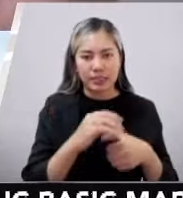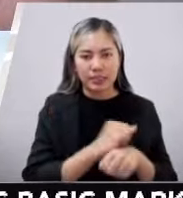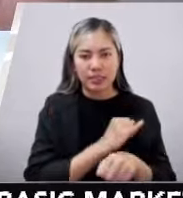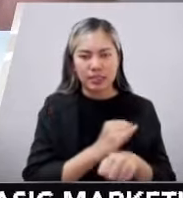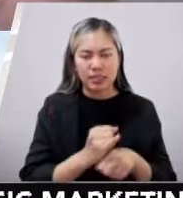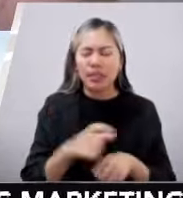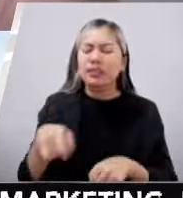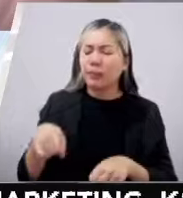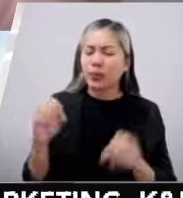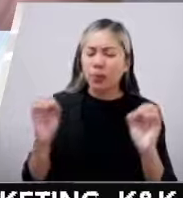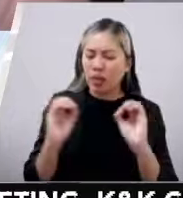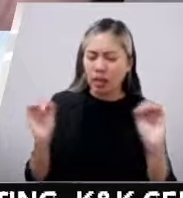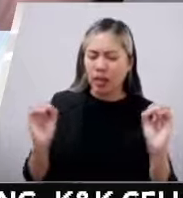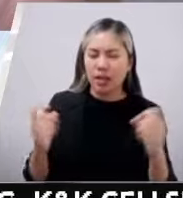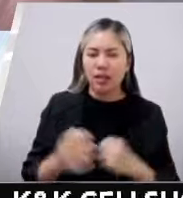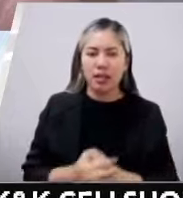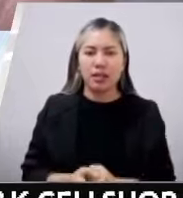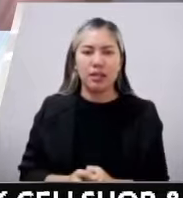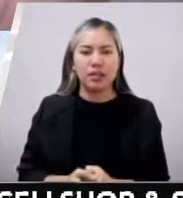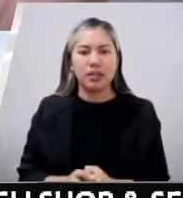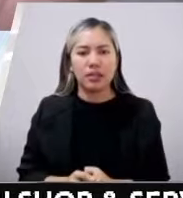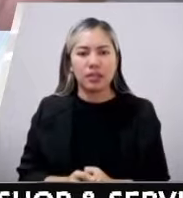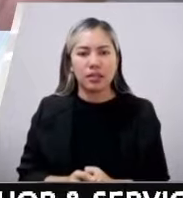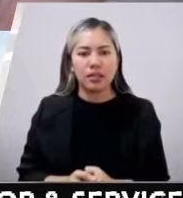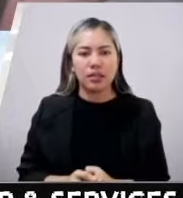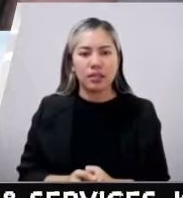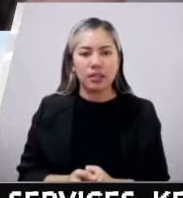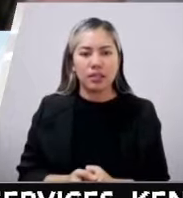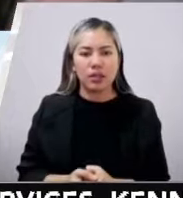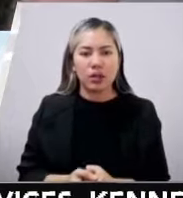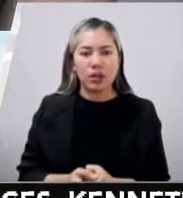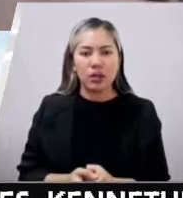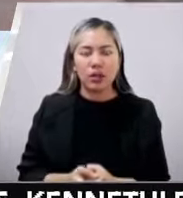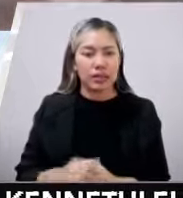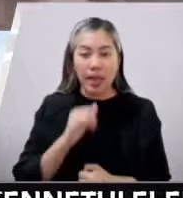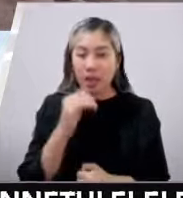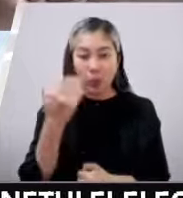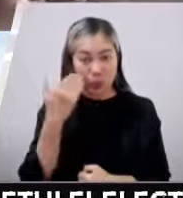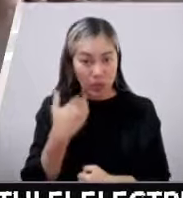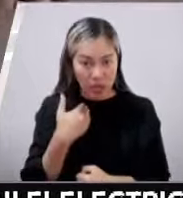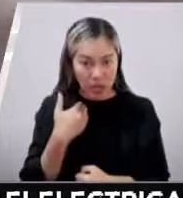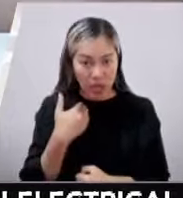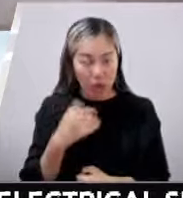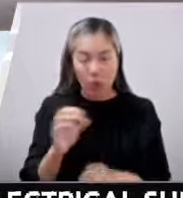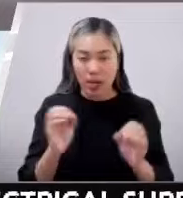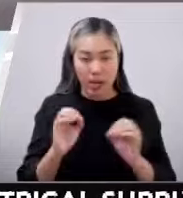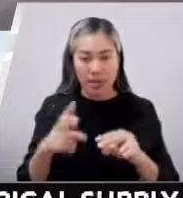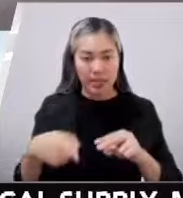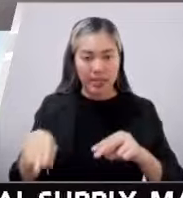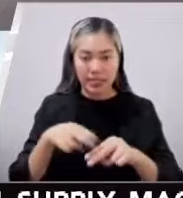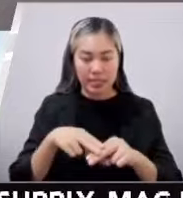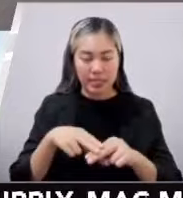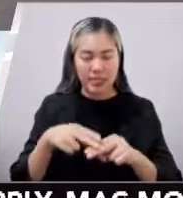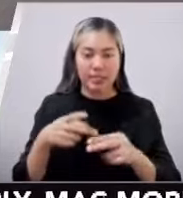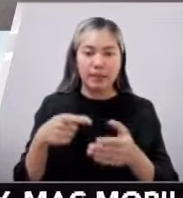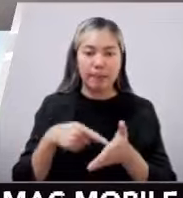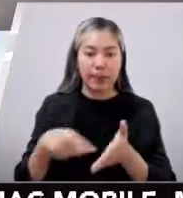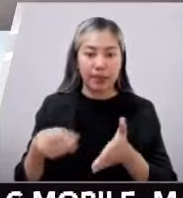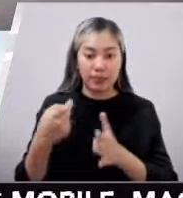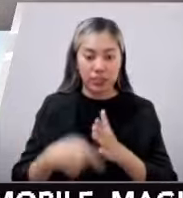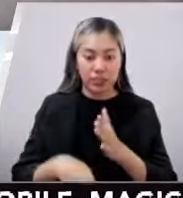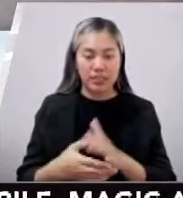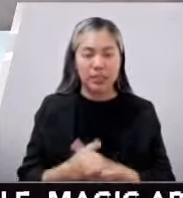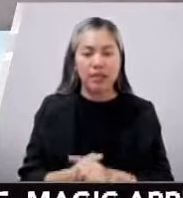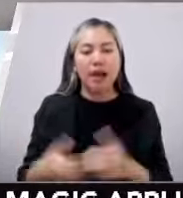po na no supply shortage and no price increase dapat? Yes. Naglaan ng DA ng 150 million